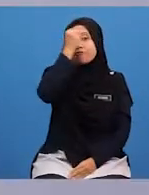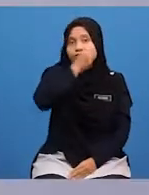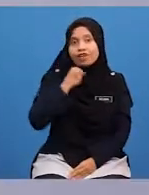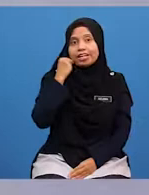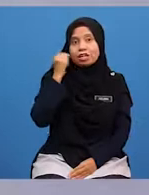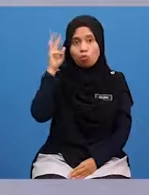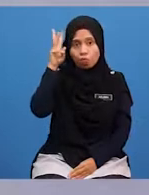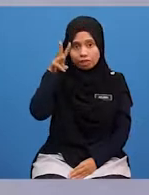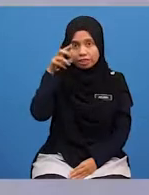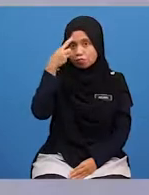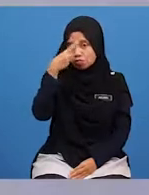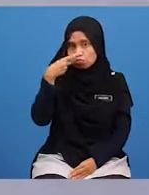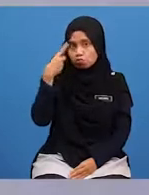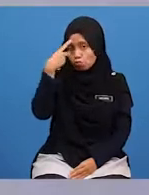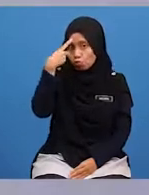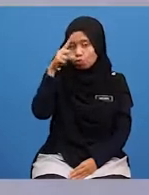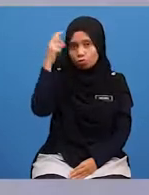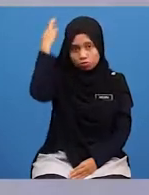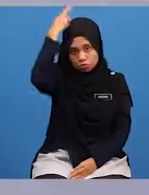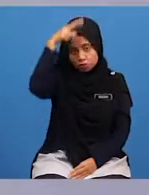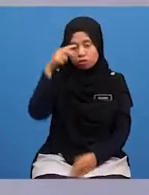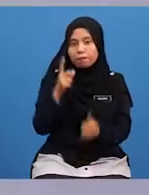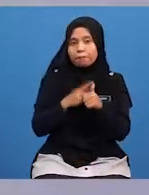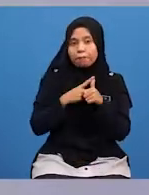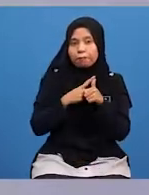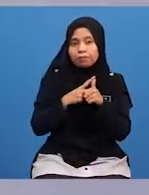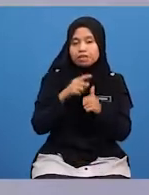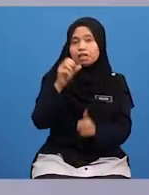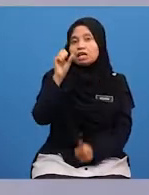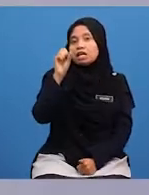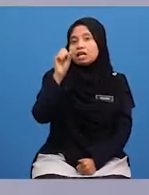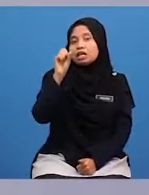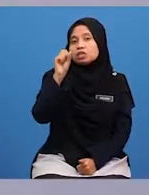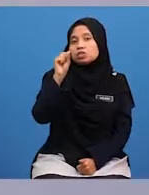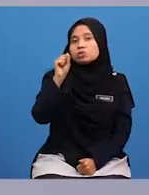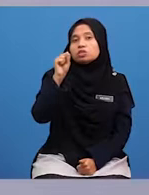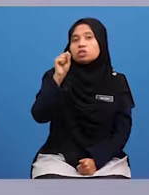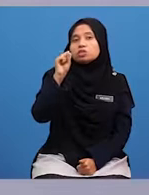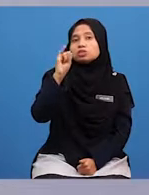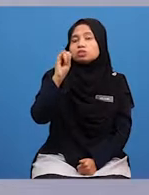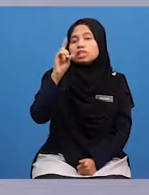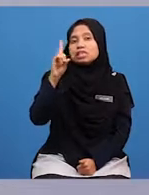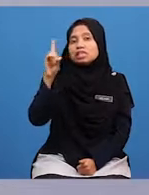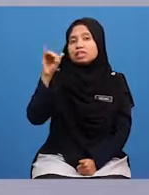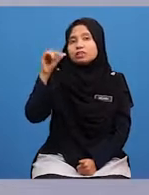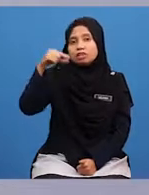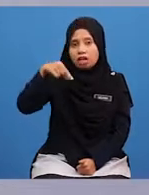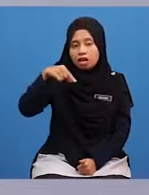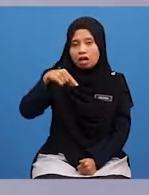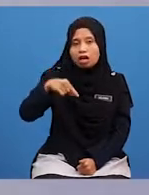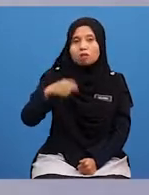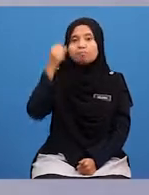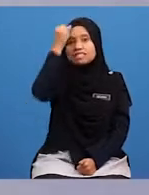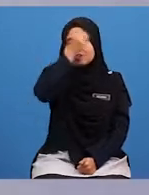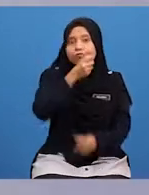bagi Rasul ialah pertama, sidqun, iaitu para Rasul bersifat benar